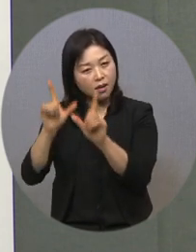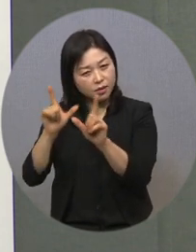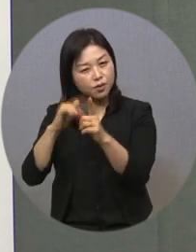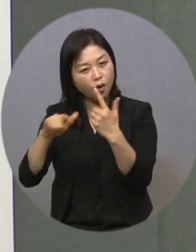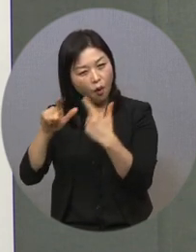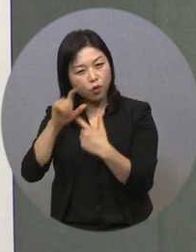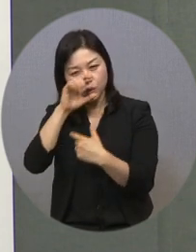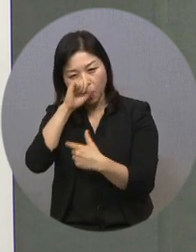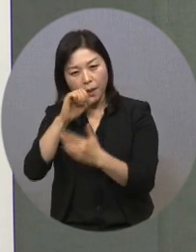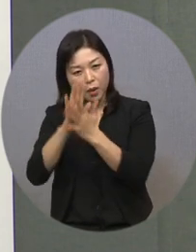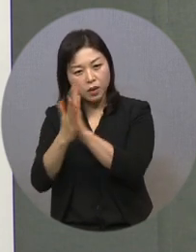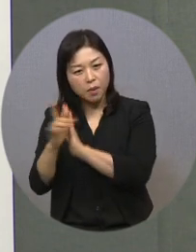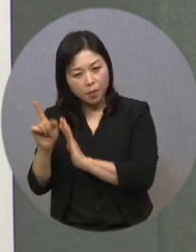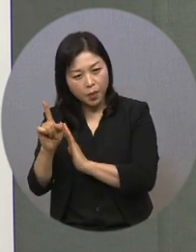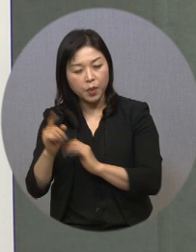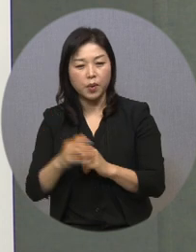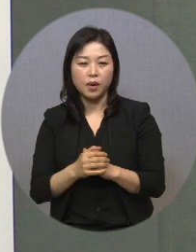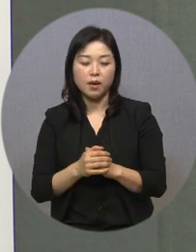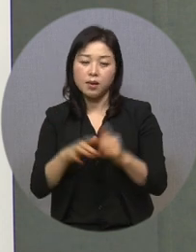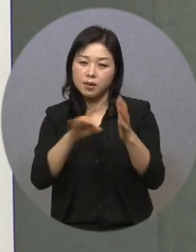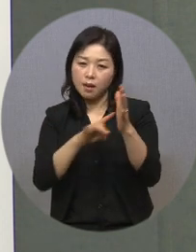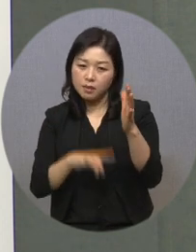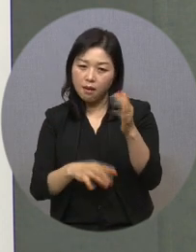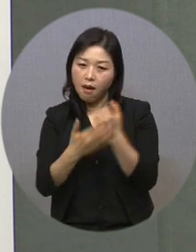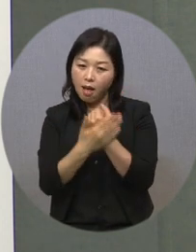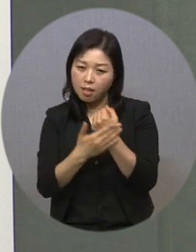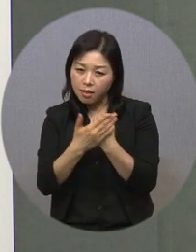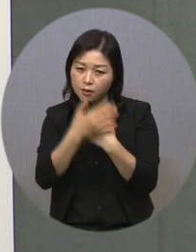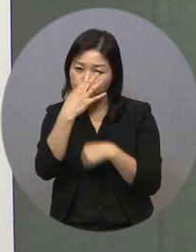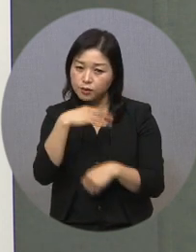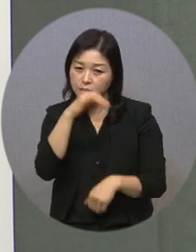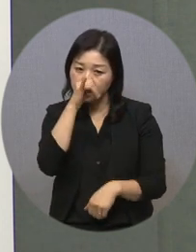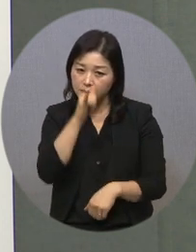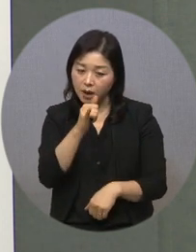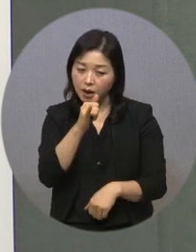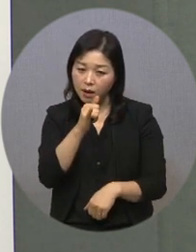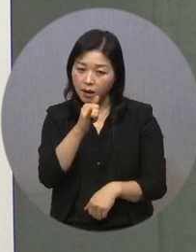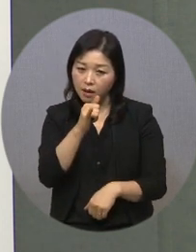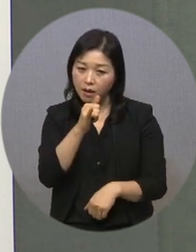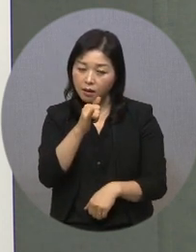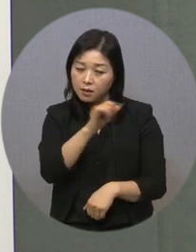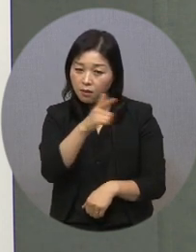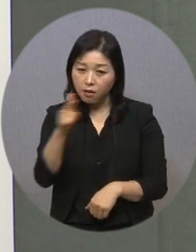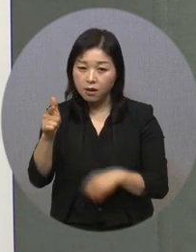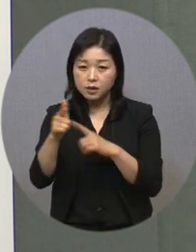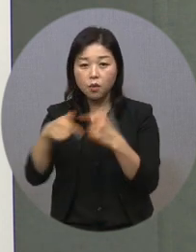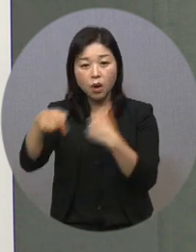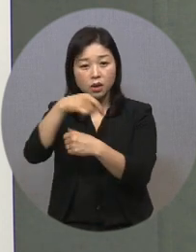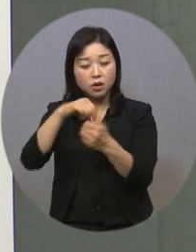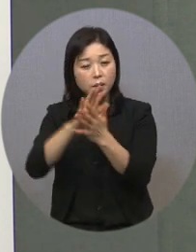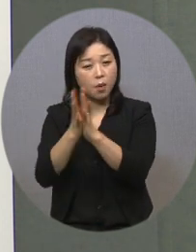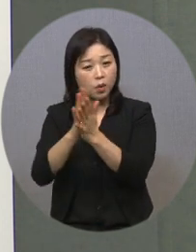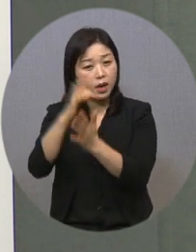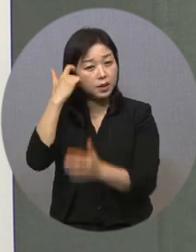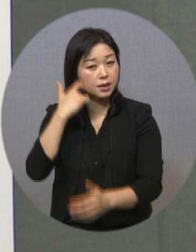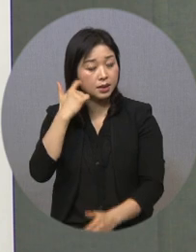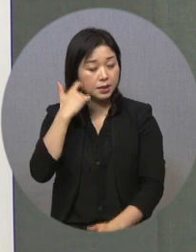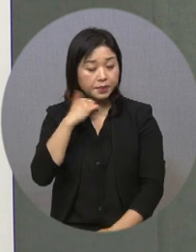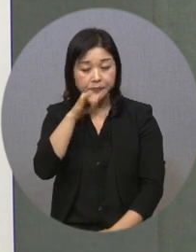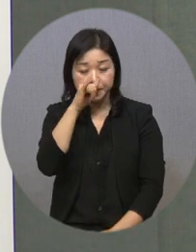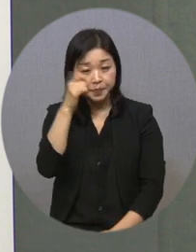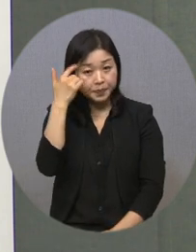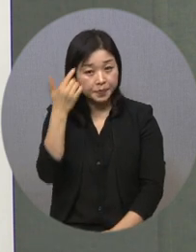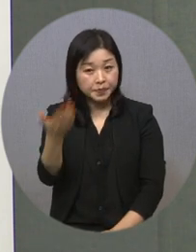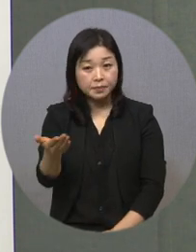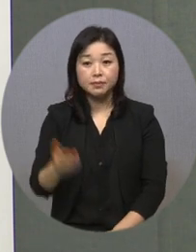좋아졌다든가 무슨 여러 가지 세제의 혜택을 본다든가 등등 그 환경 변화를